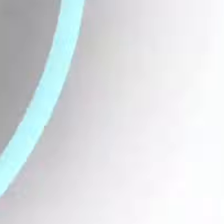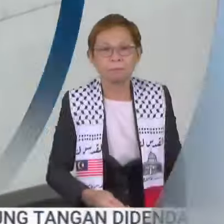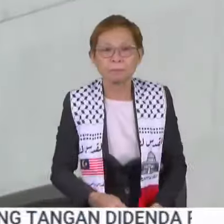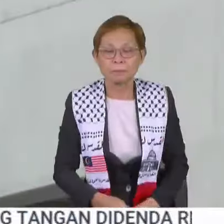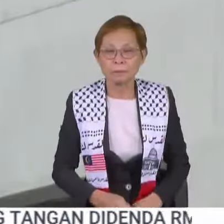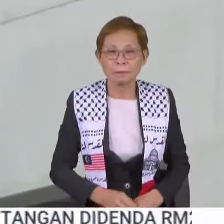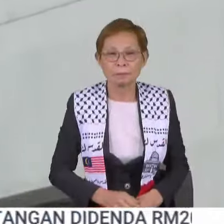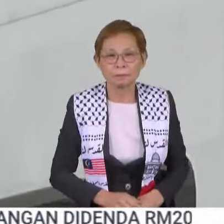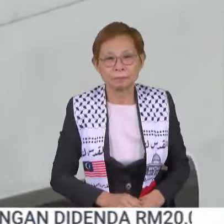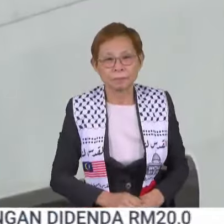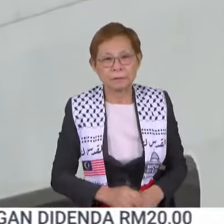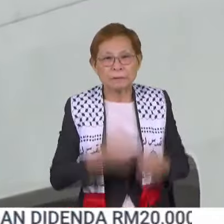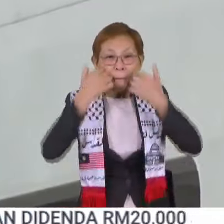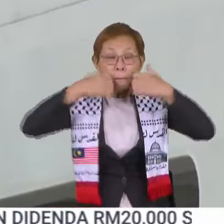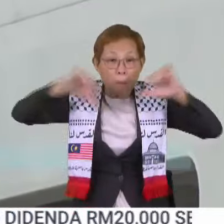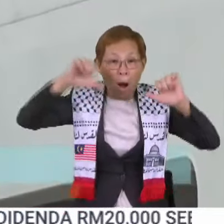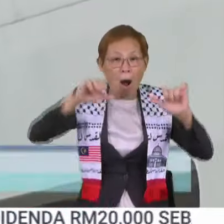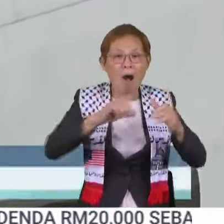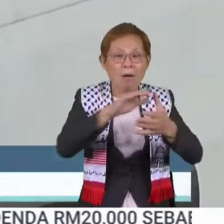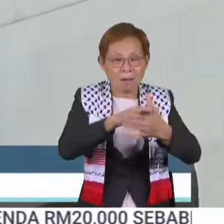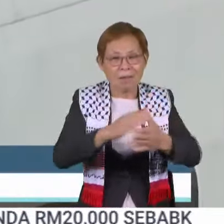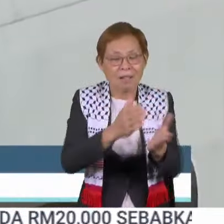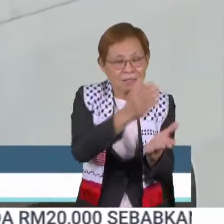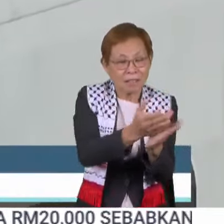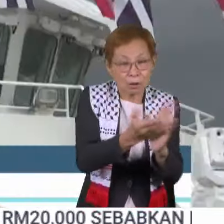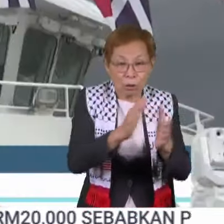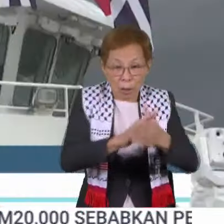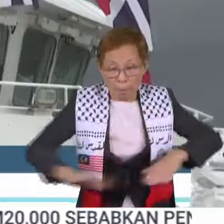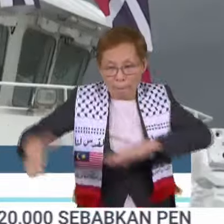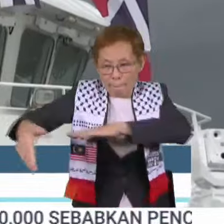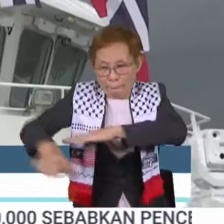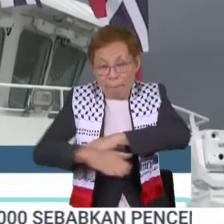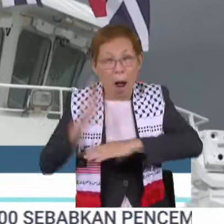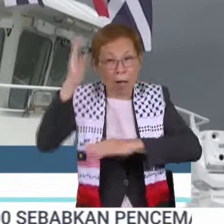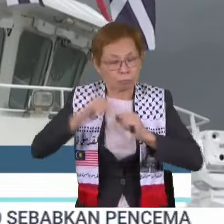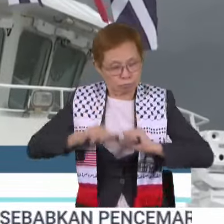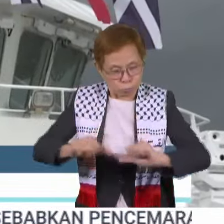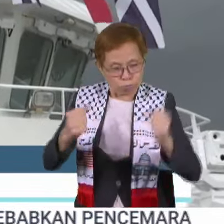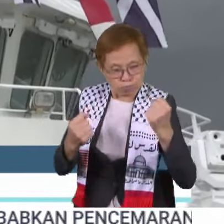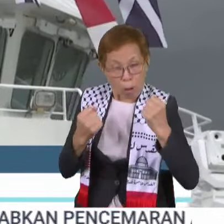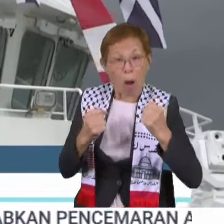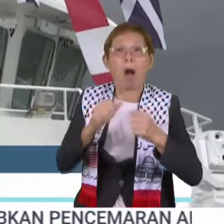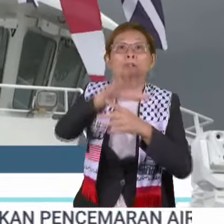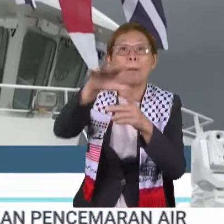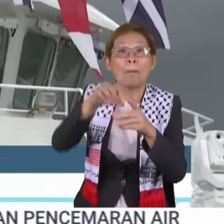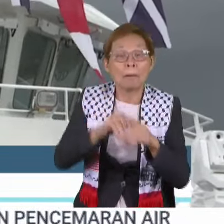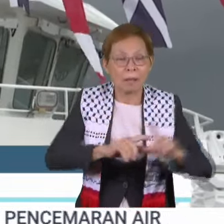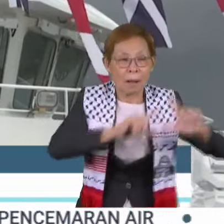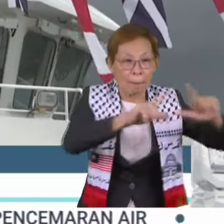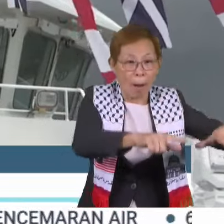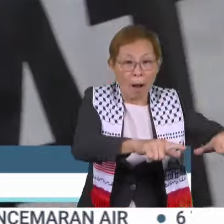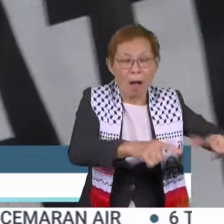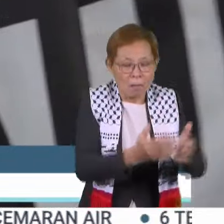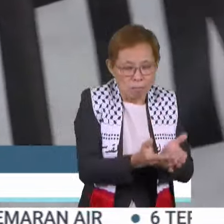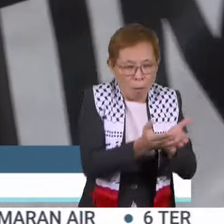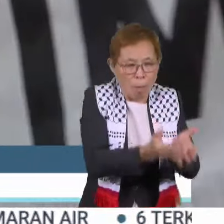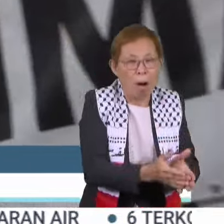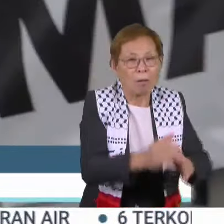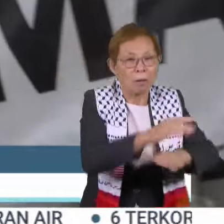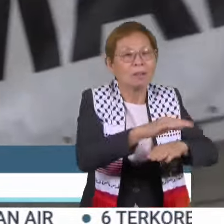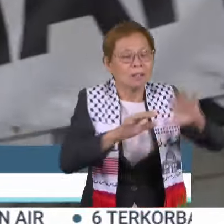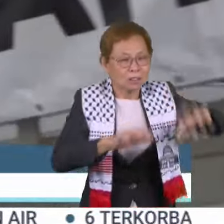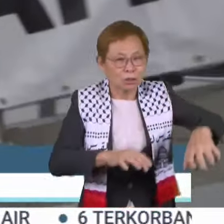juta keupayaan sektor keselamatan maritim di Sarawak akan terus diperkukuh dan USA itu termasuk menempatkan aset-aset di